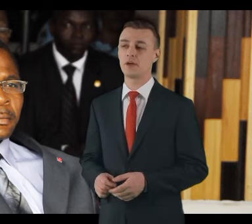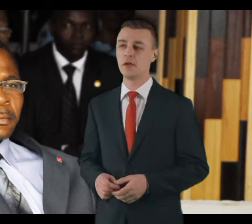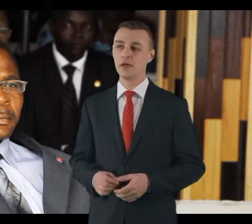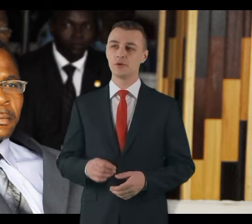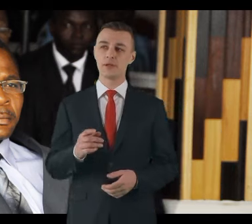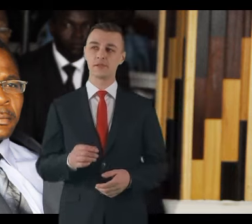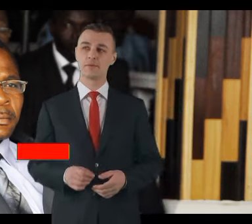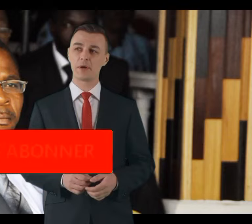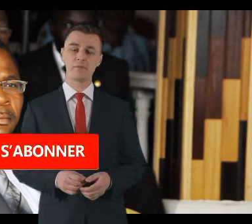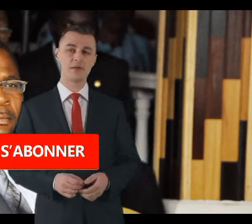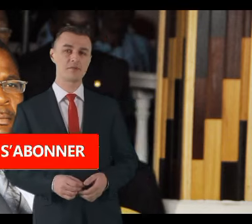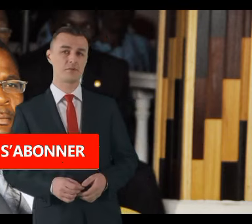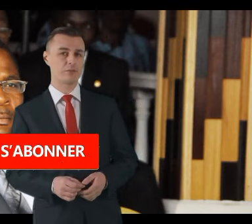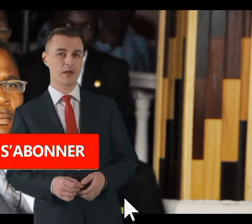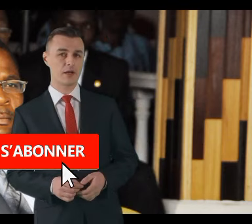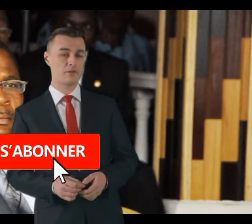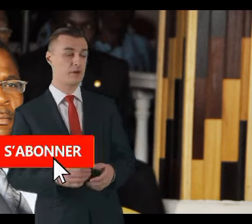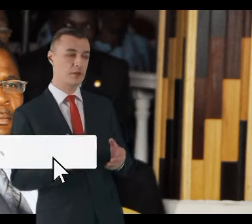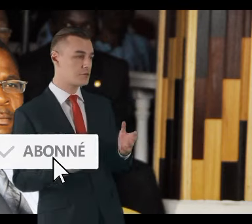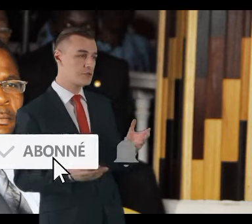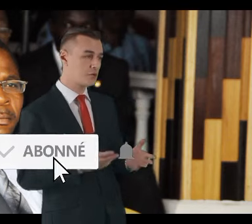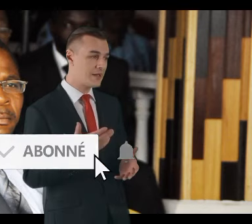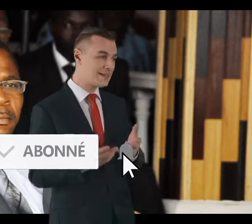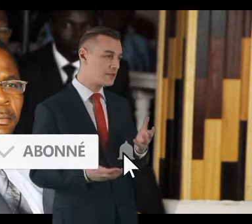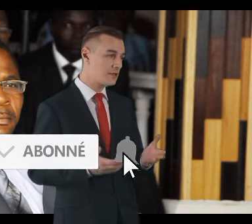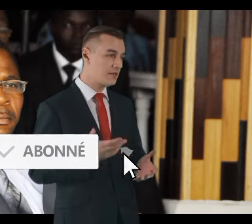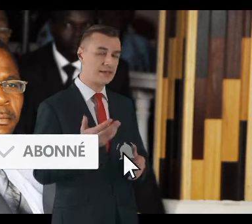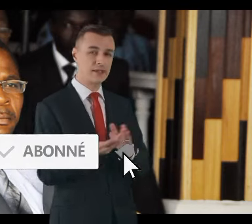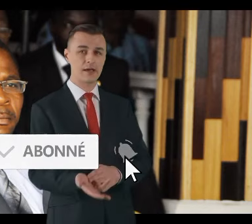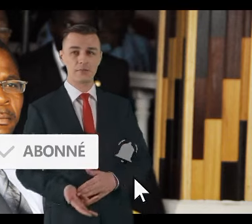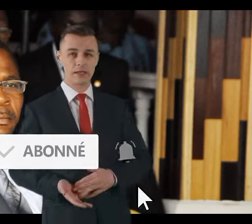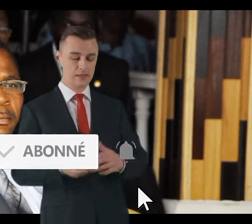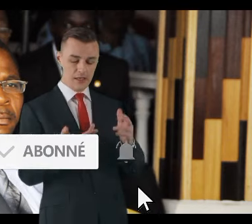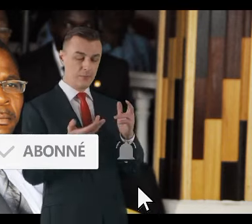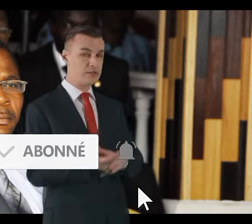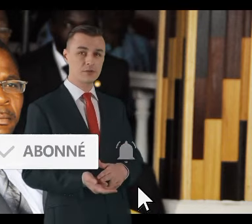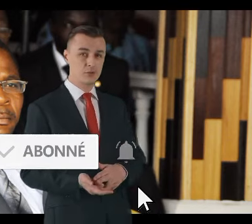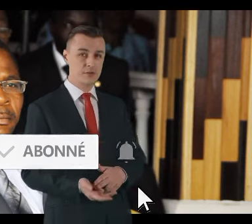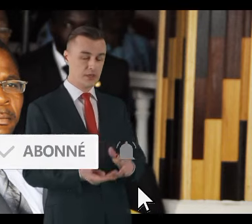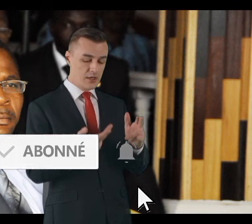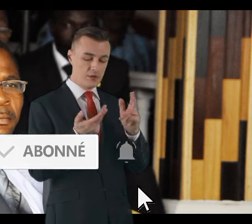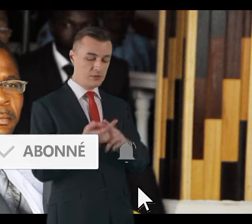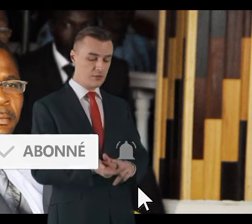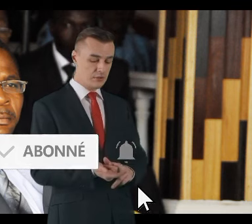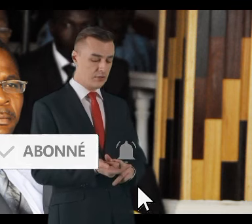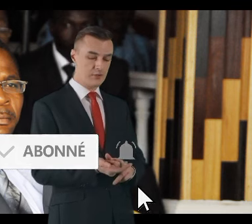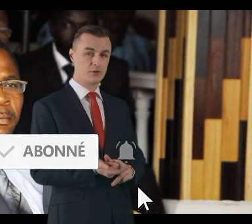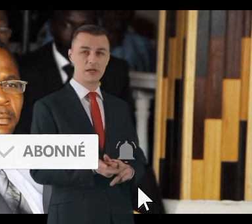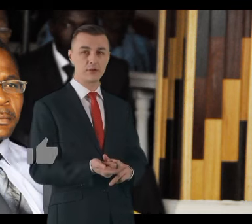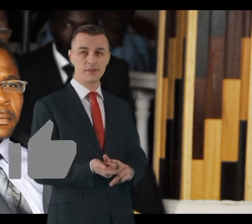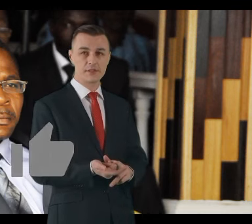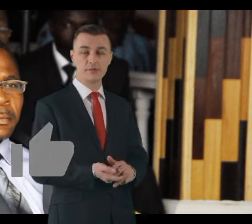Une lueur d'espoir a gagné le pays en septembre dernier, avec la publication d'une exclusivité du confrère Actu Cameroun. Dans ladite publication, le confrère indique